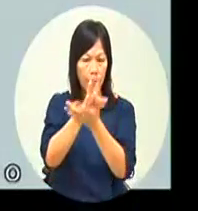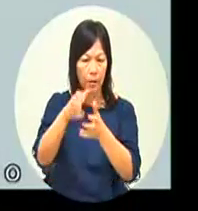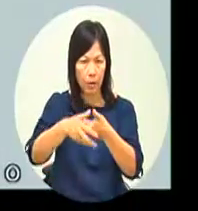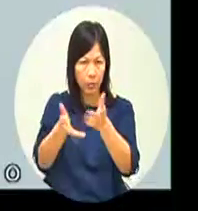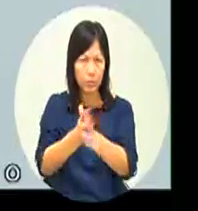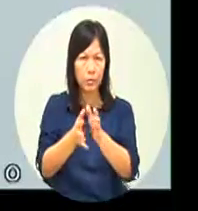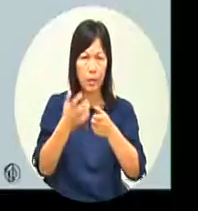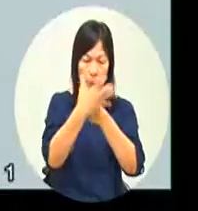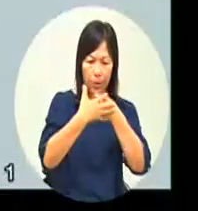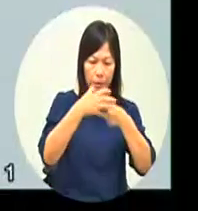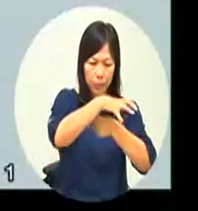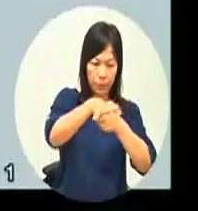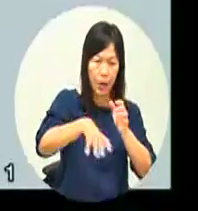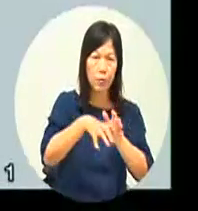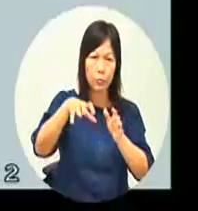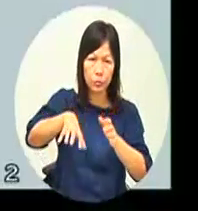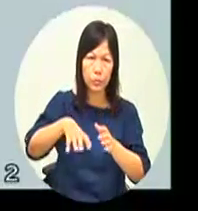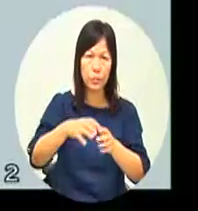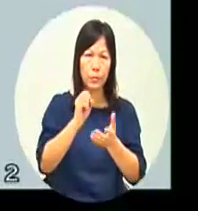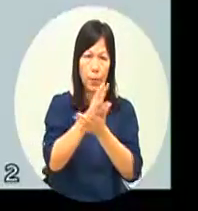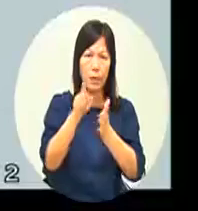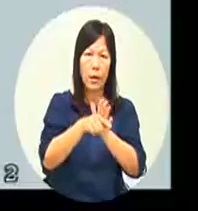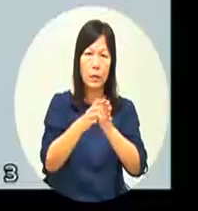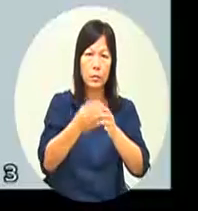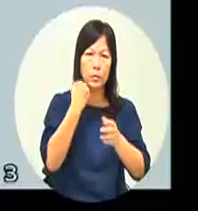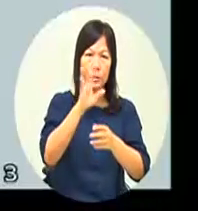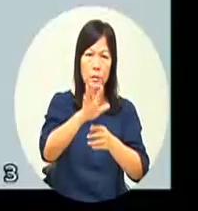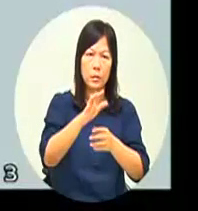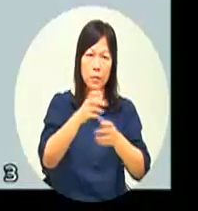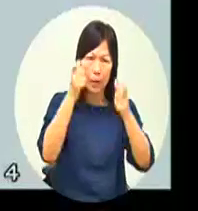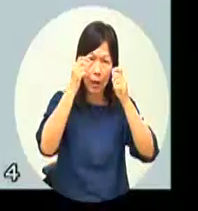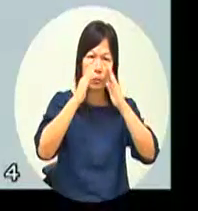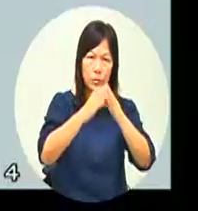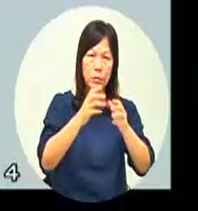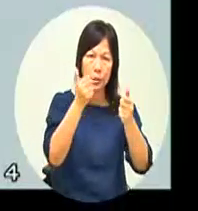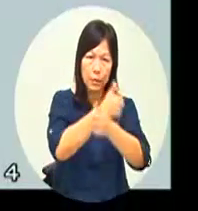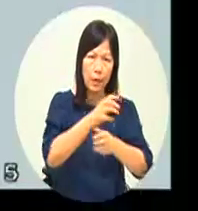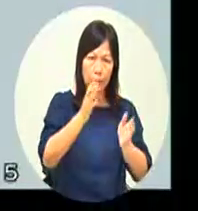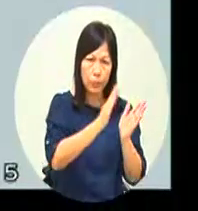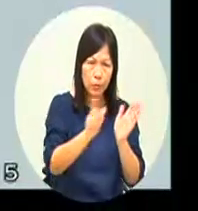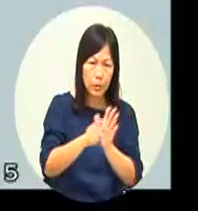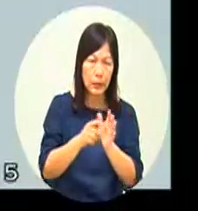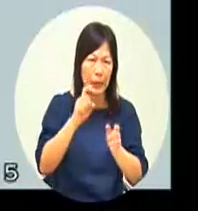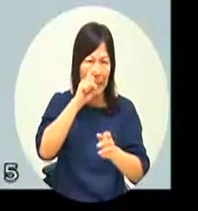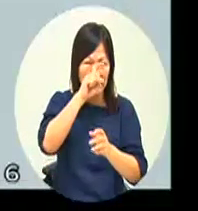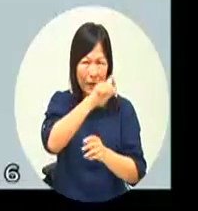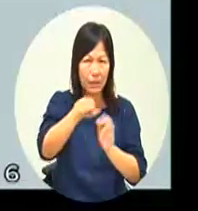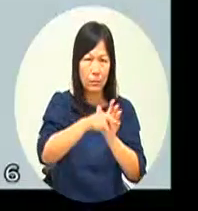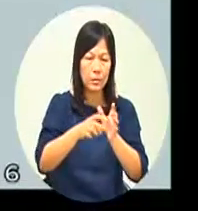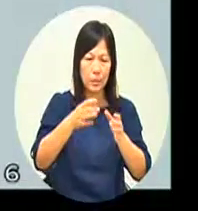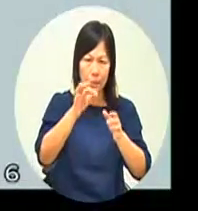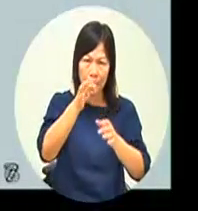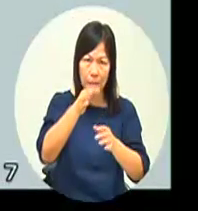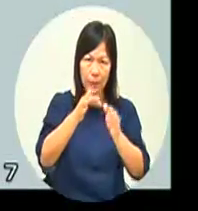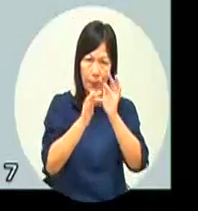雄市政府环境保护局，案由简送高雄市待处理废弃物收费标准第四条及第七